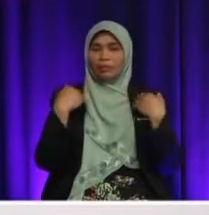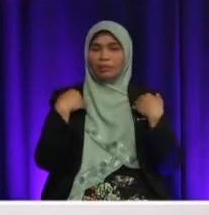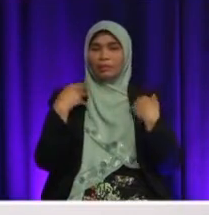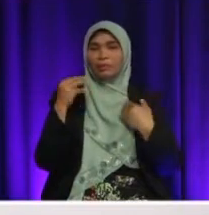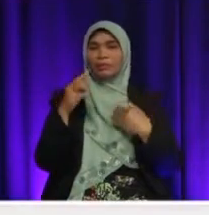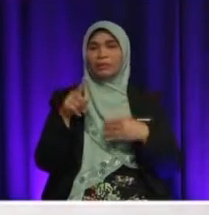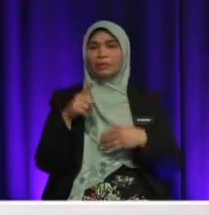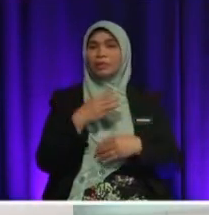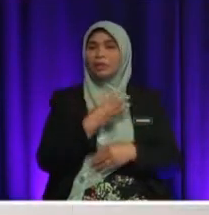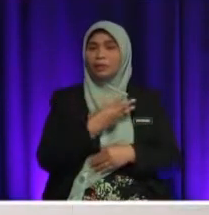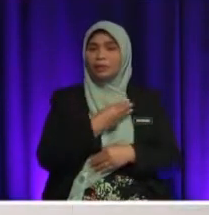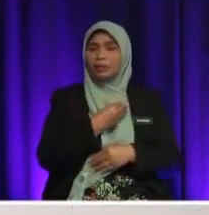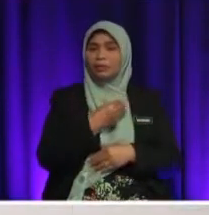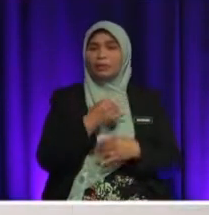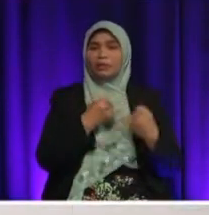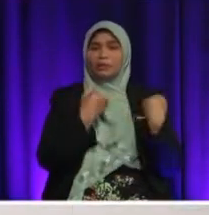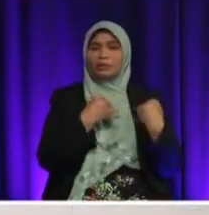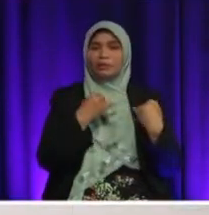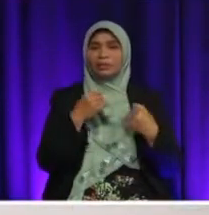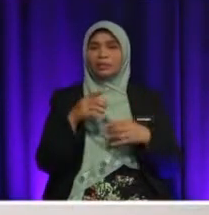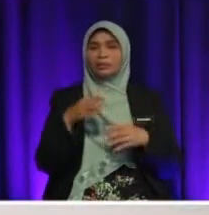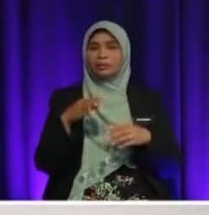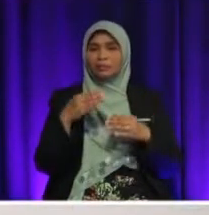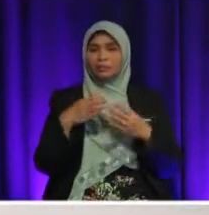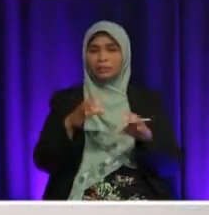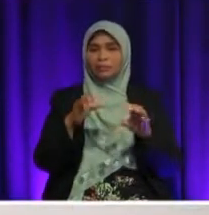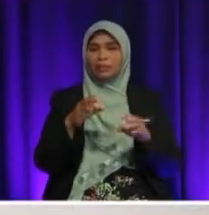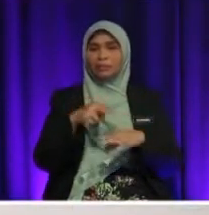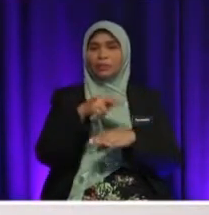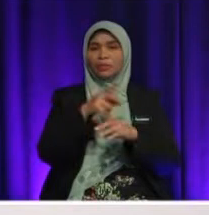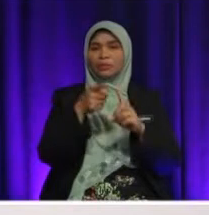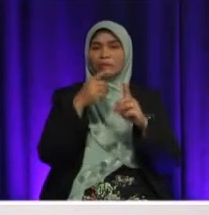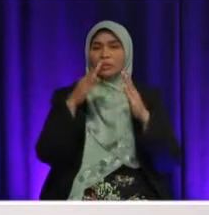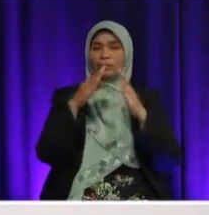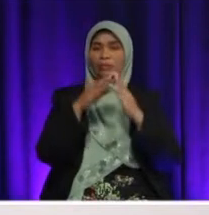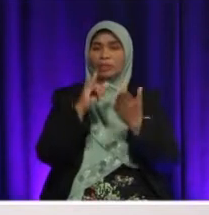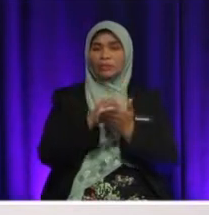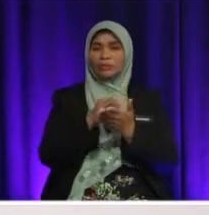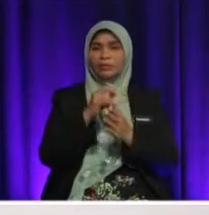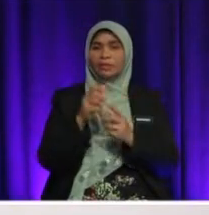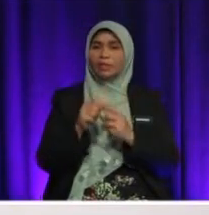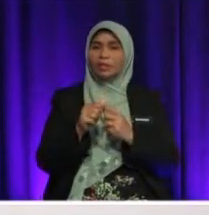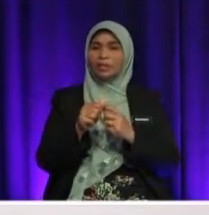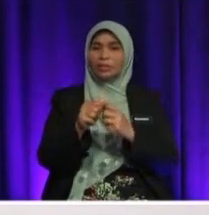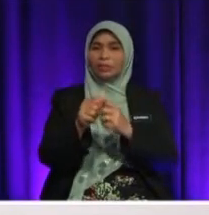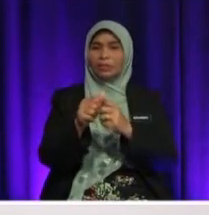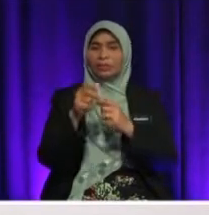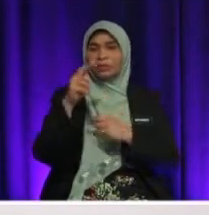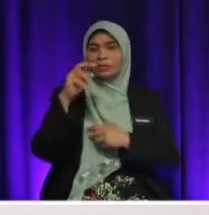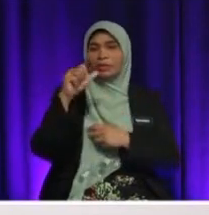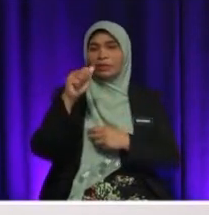berdebar rasa hatinya lalu segera Ia turun dari rumahnya itu make di turunnya bekas naga itu